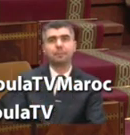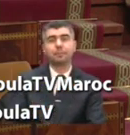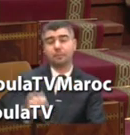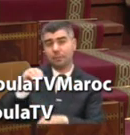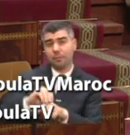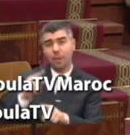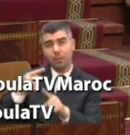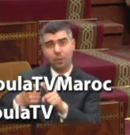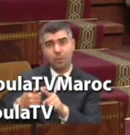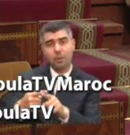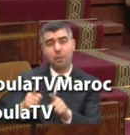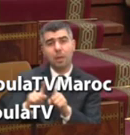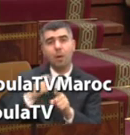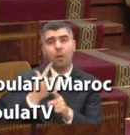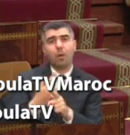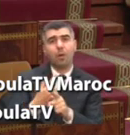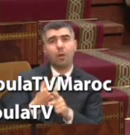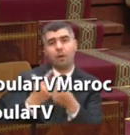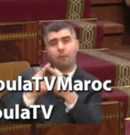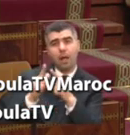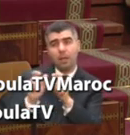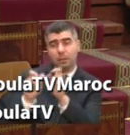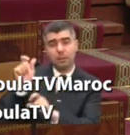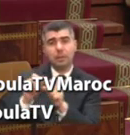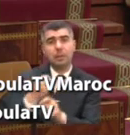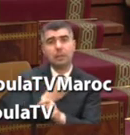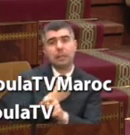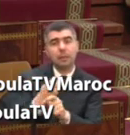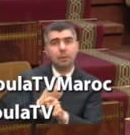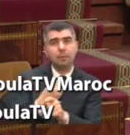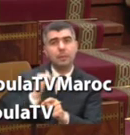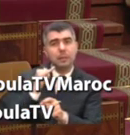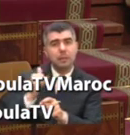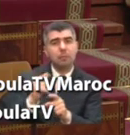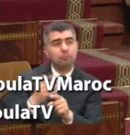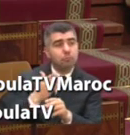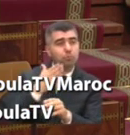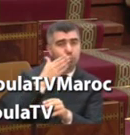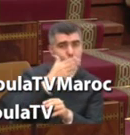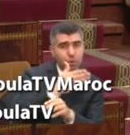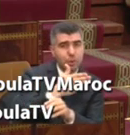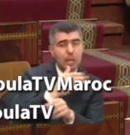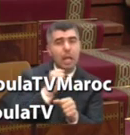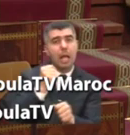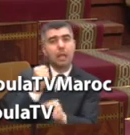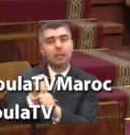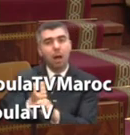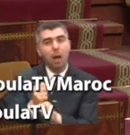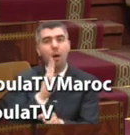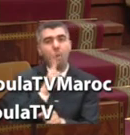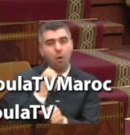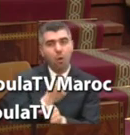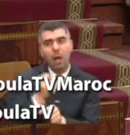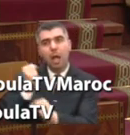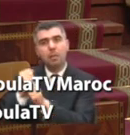كذلك اشكاليه ديال التي بي ا، دابا الاطر الصحيه من العام كتمارس في الخاص، خصو تنظم. راه